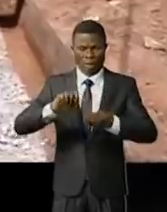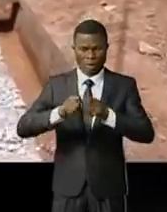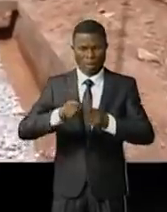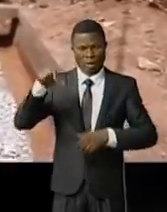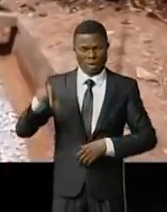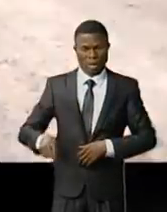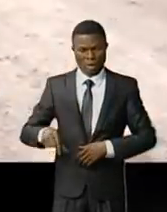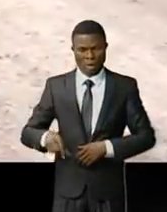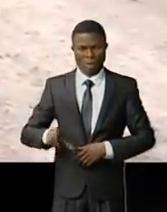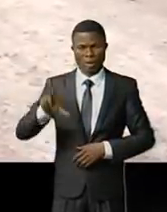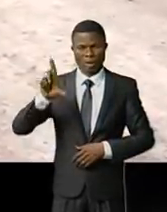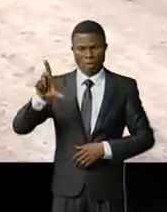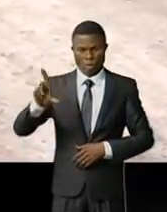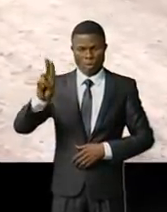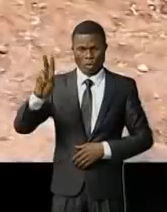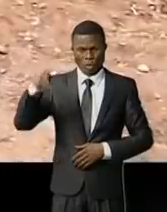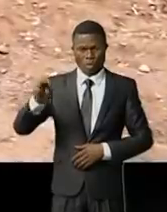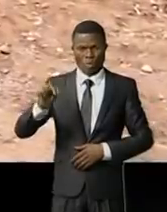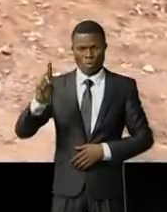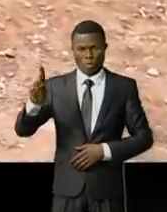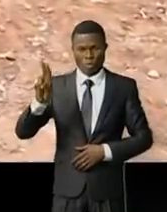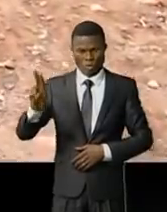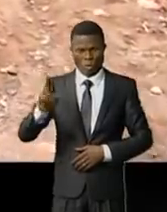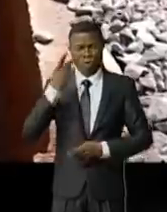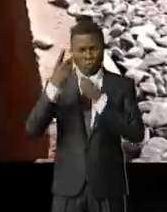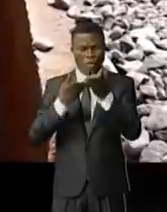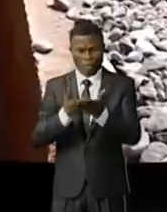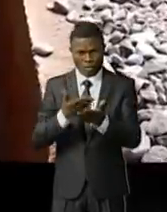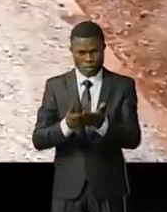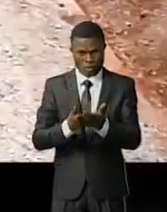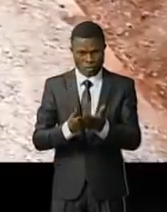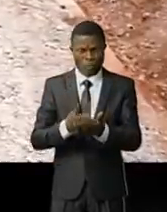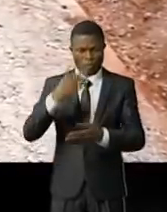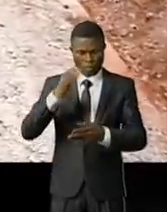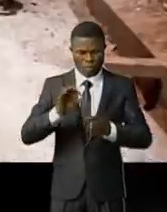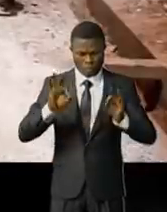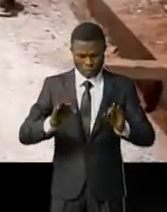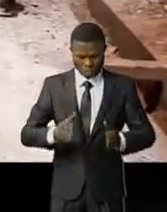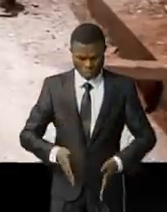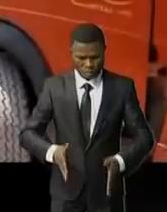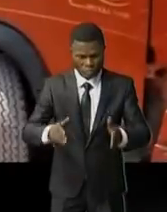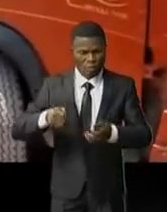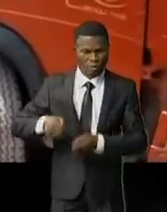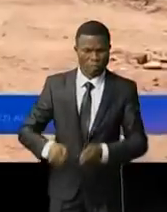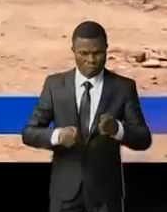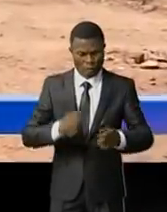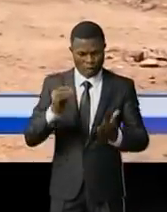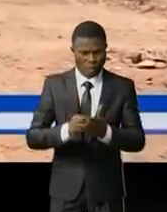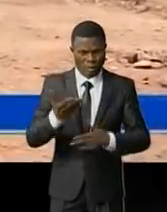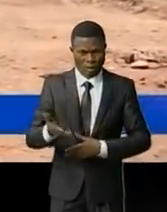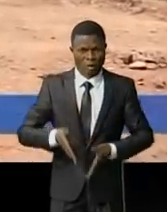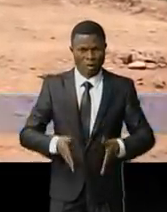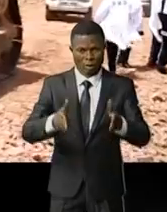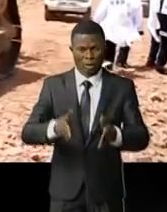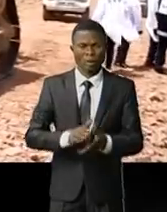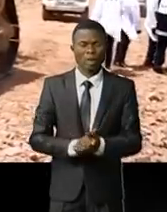quartiers Jolicite Lupundu. C'est l'avenue Motopamba qui a été visitée. La route en terre battue et les caniveaux sont en pleine construction. Sur la route